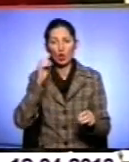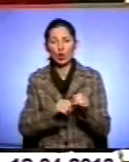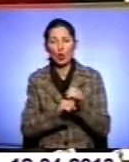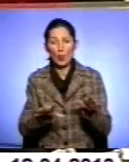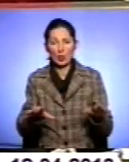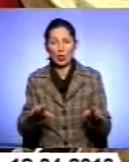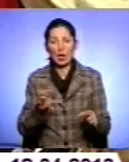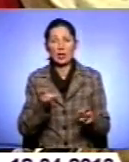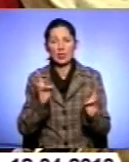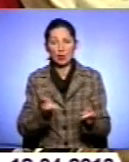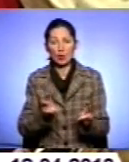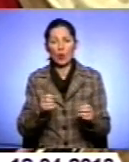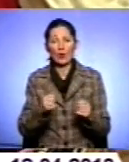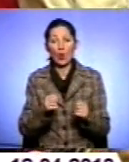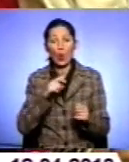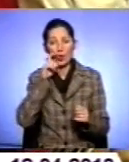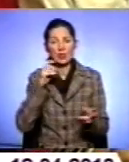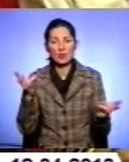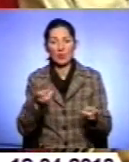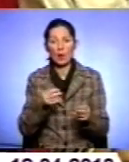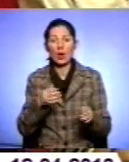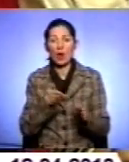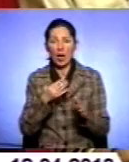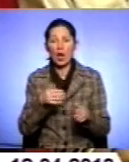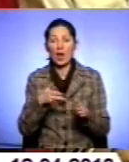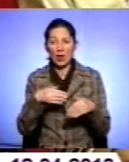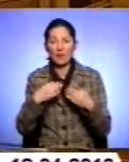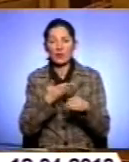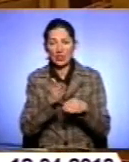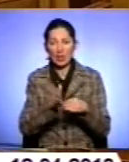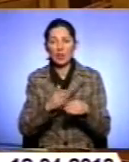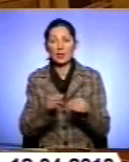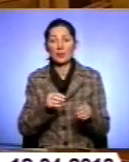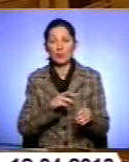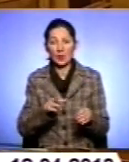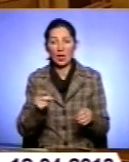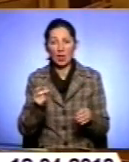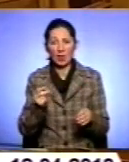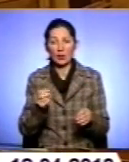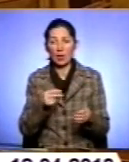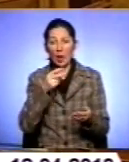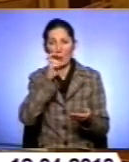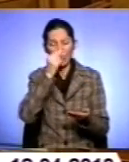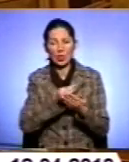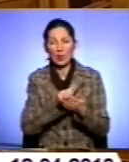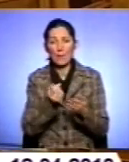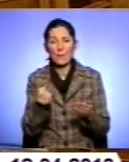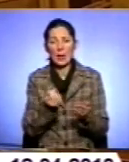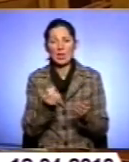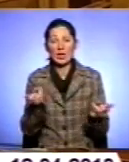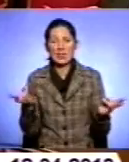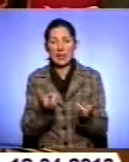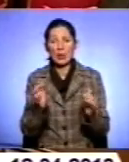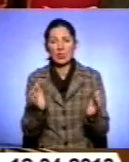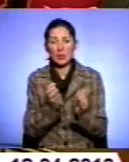гривень. Проте держкошторис поточного року передбачив лише 11. Окрім того, у Міністерстві вважають, варто зберегти пільги для дітей-ліквідаторів